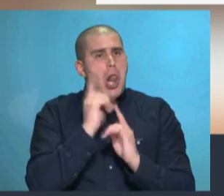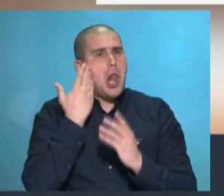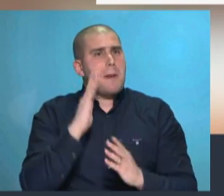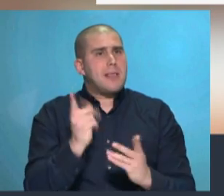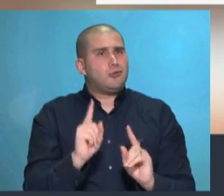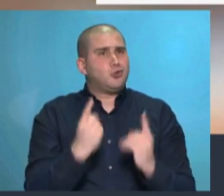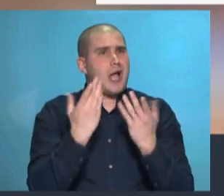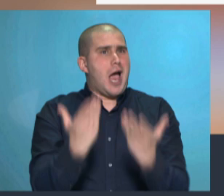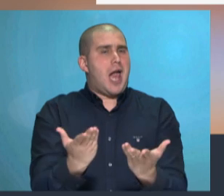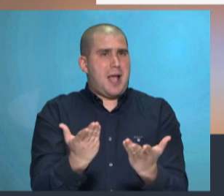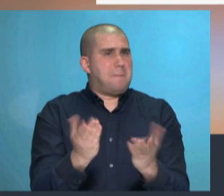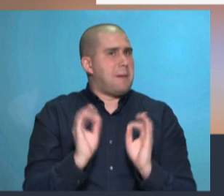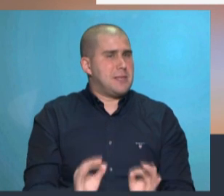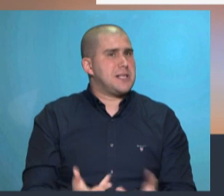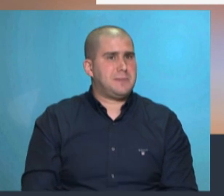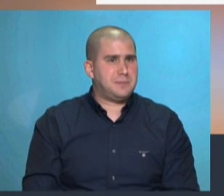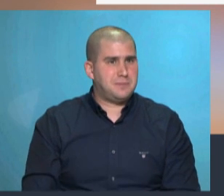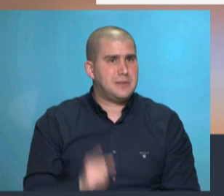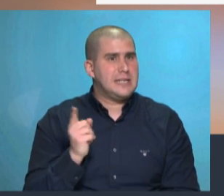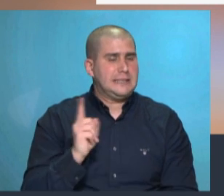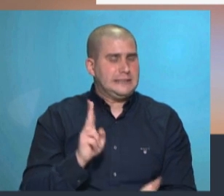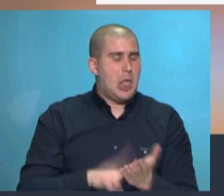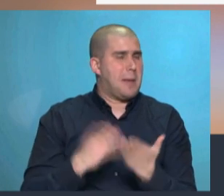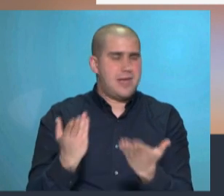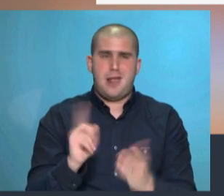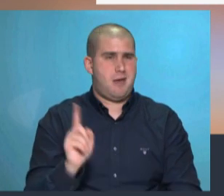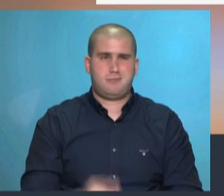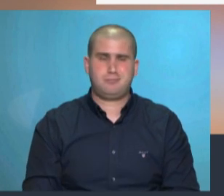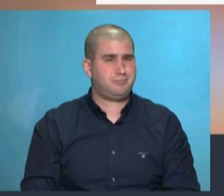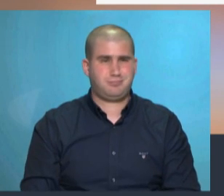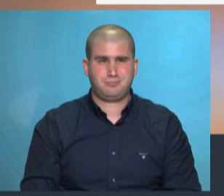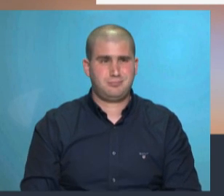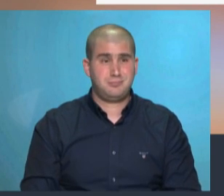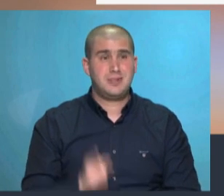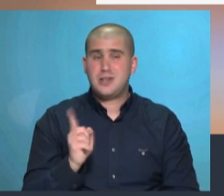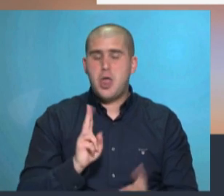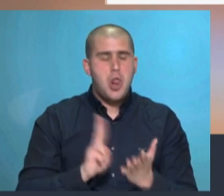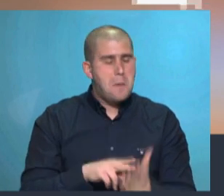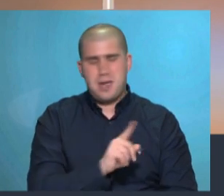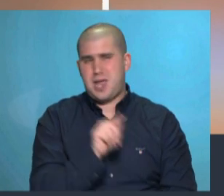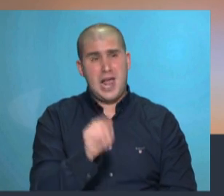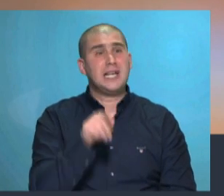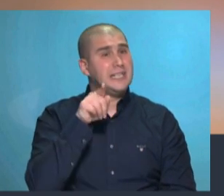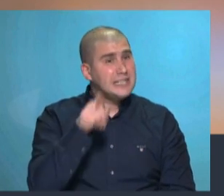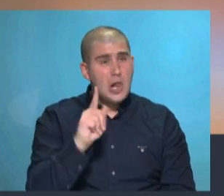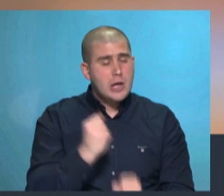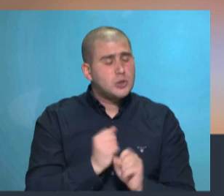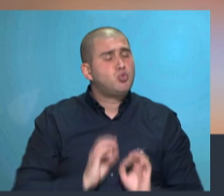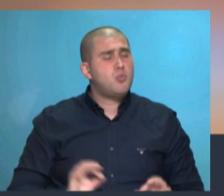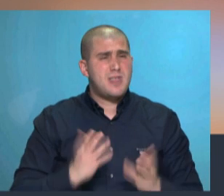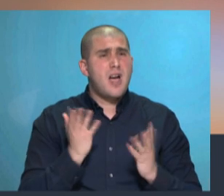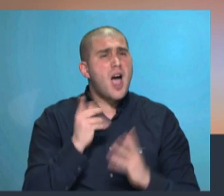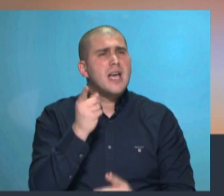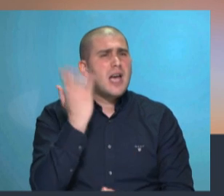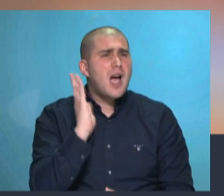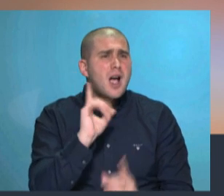her. She doesn't deserve that. She does not deserve that. She did nothing wrong. She was just